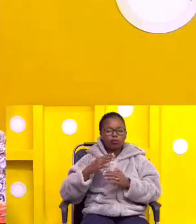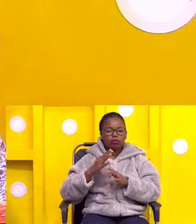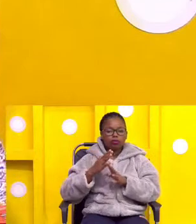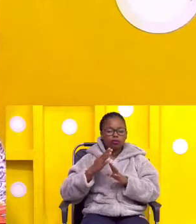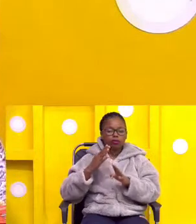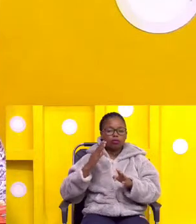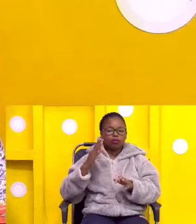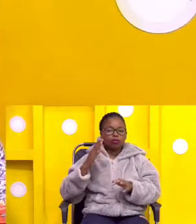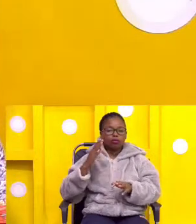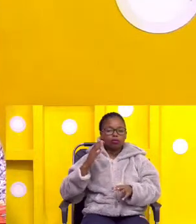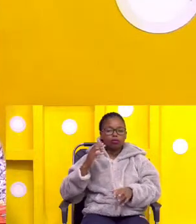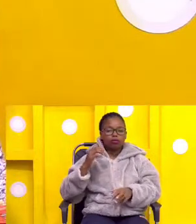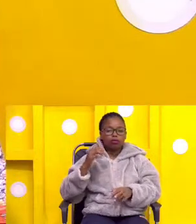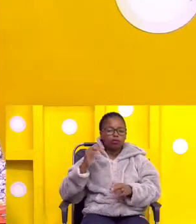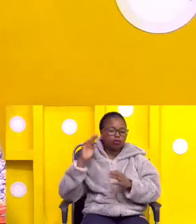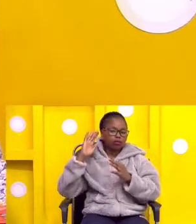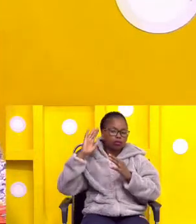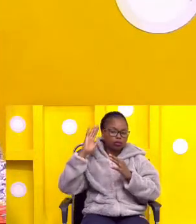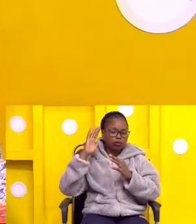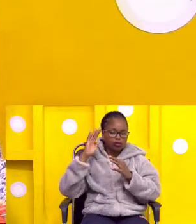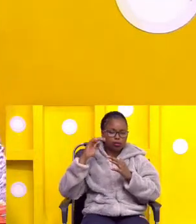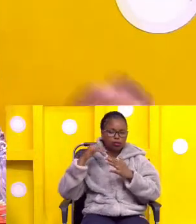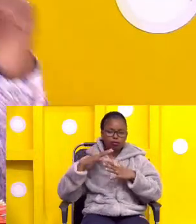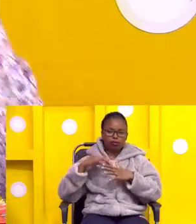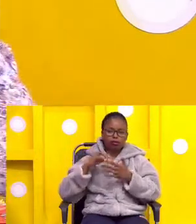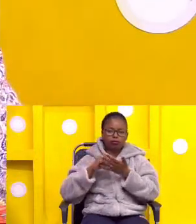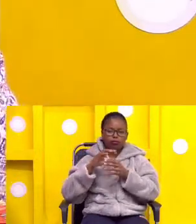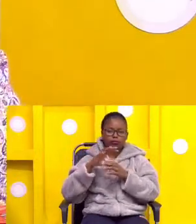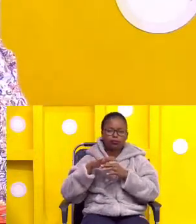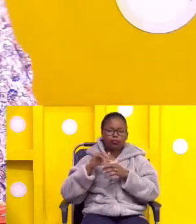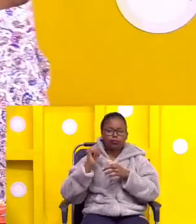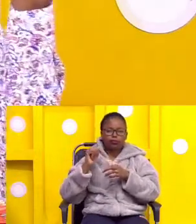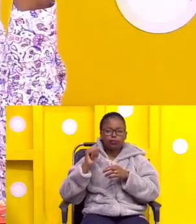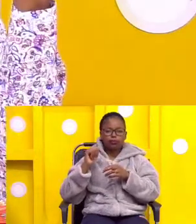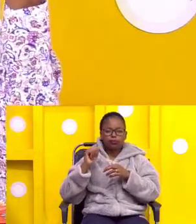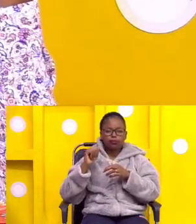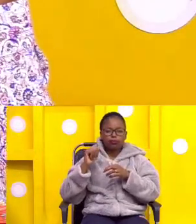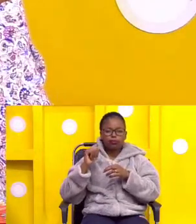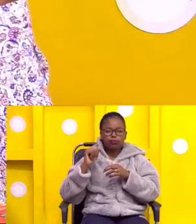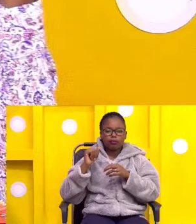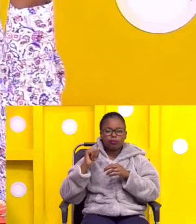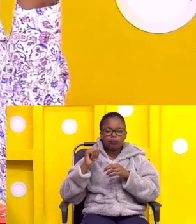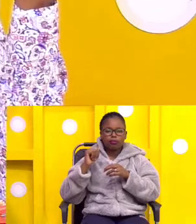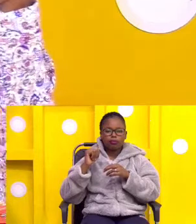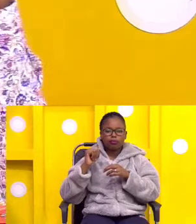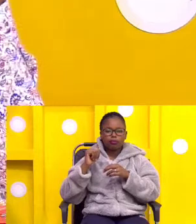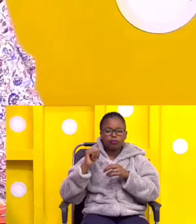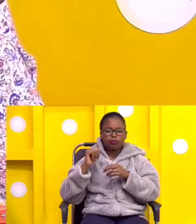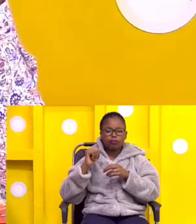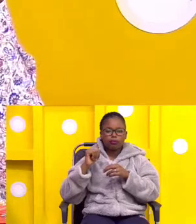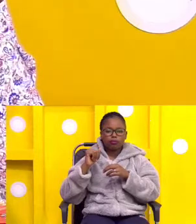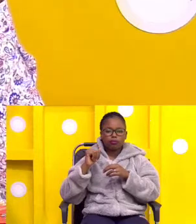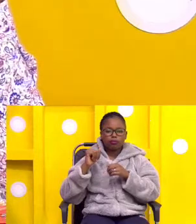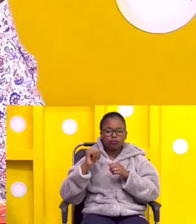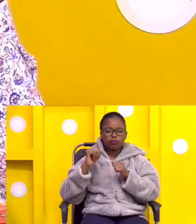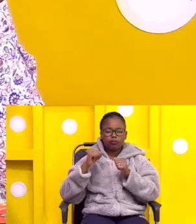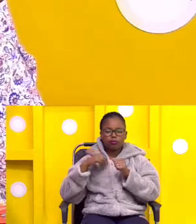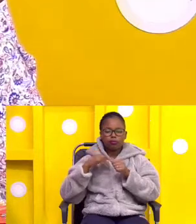bishop wamekuja nimewaita kiribu ikako todo imete na torogeri kukago tomani ite mageto